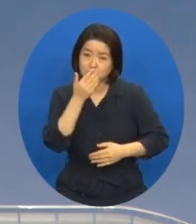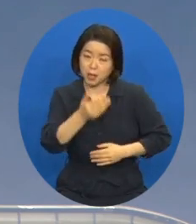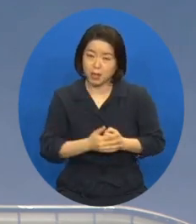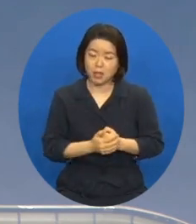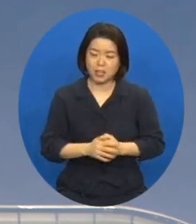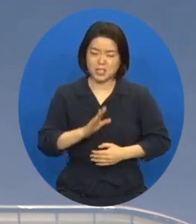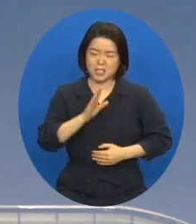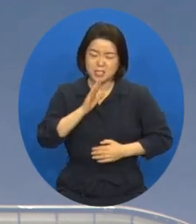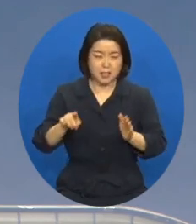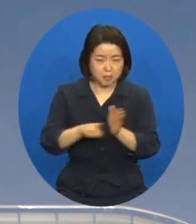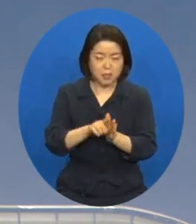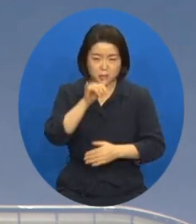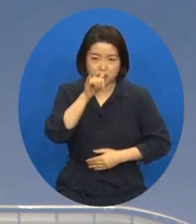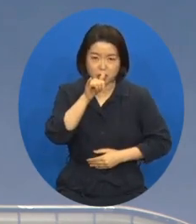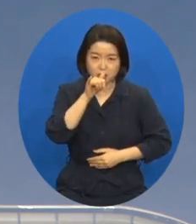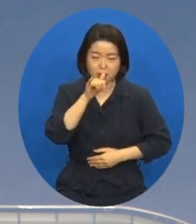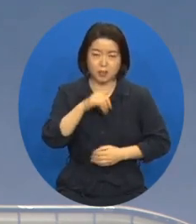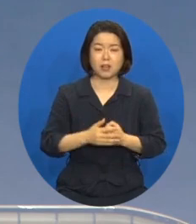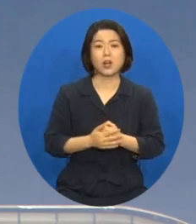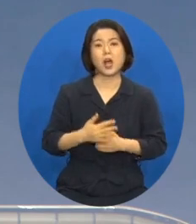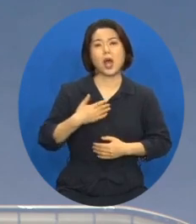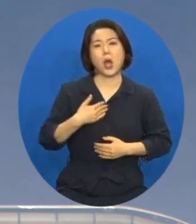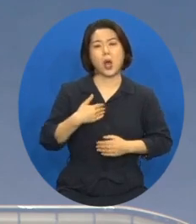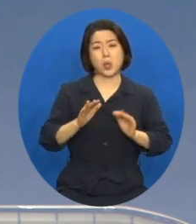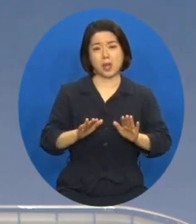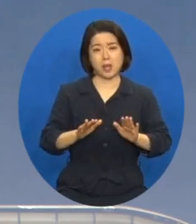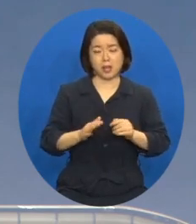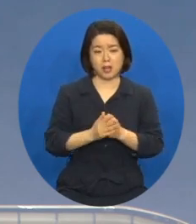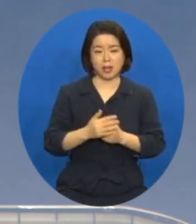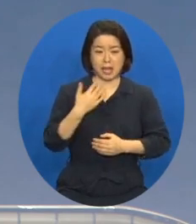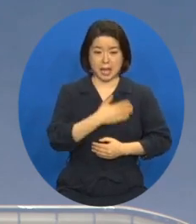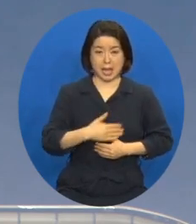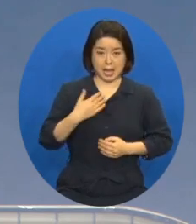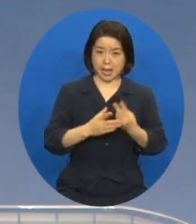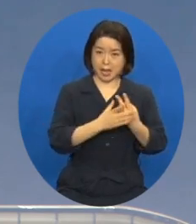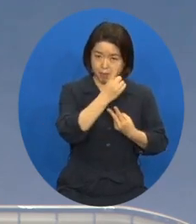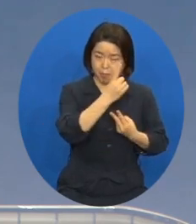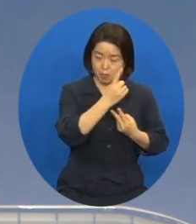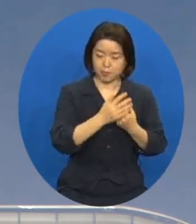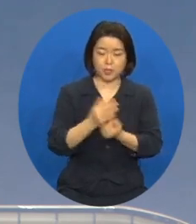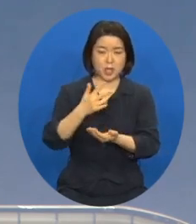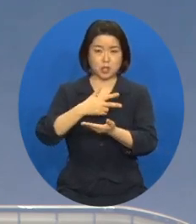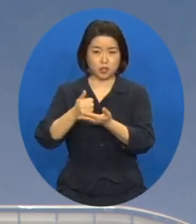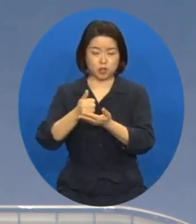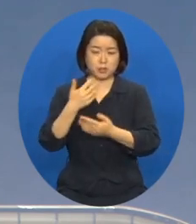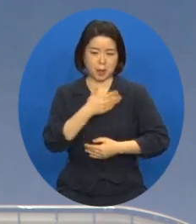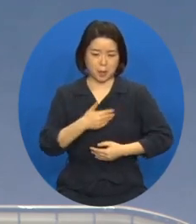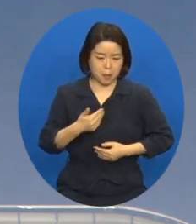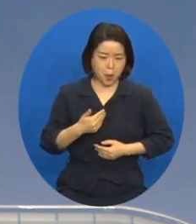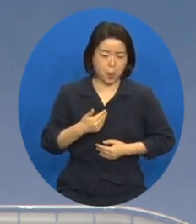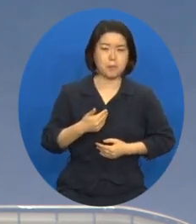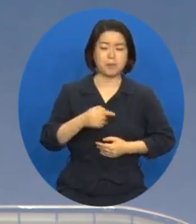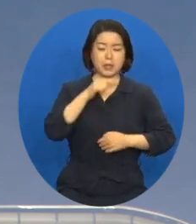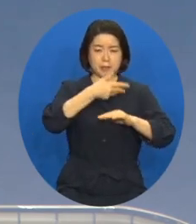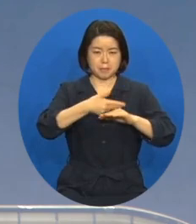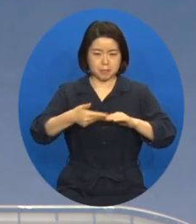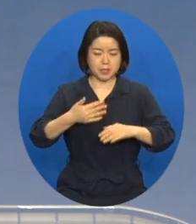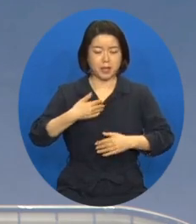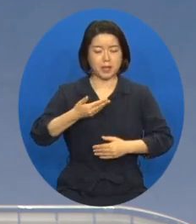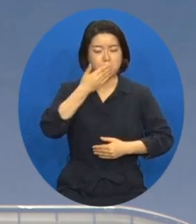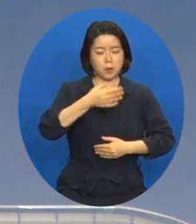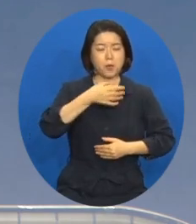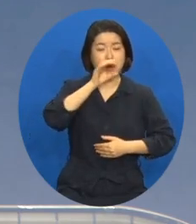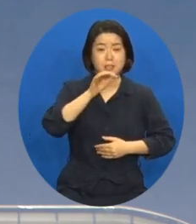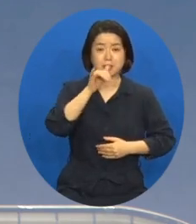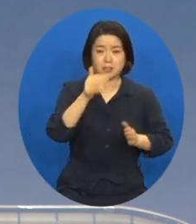진짜 믿느냐 하는 겁니다. 내가 오늘 주님과 한 몸이 되었어. 내가 오늘 주님의 몸과 피를 먹고